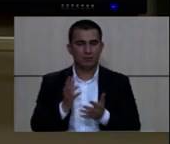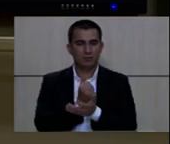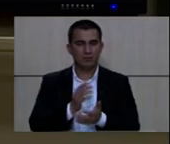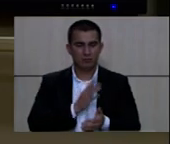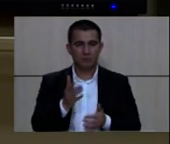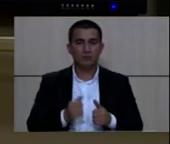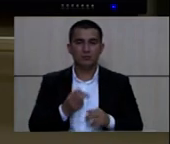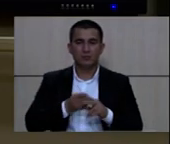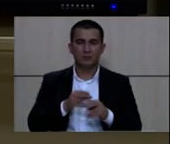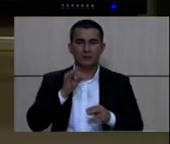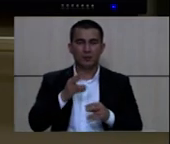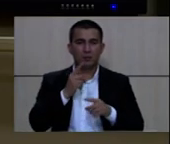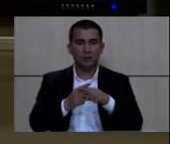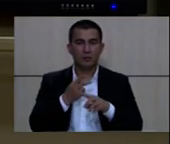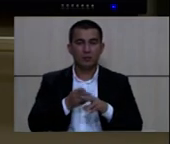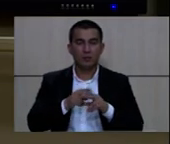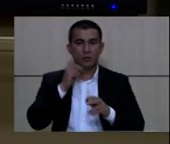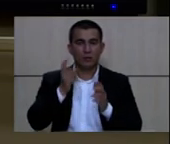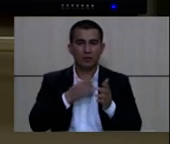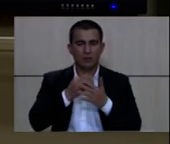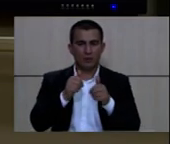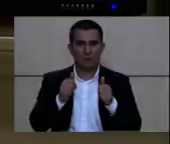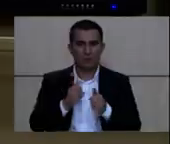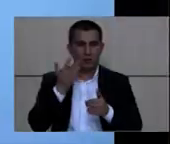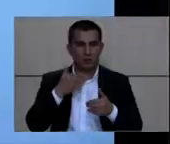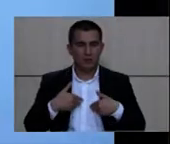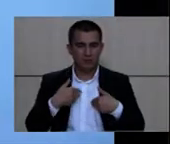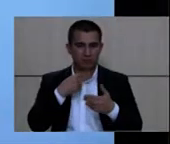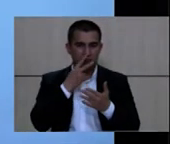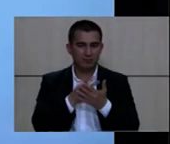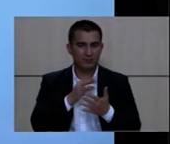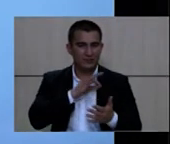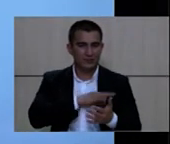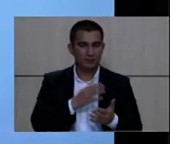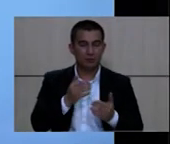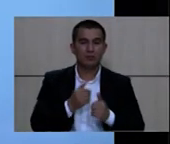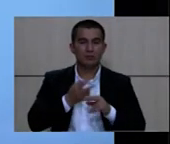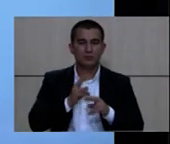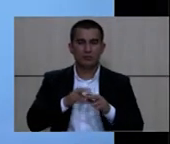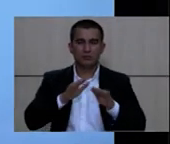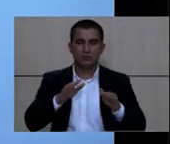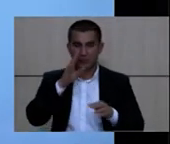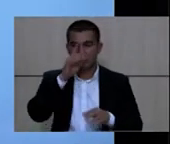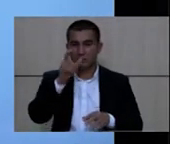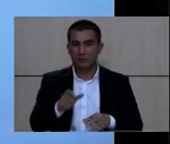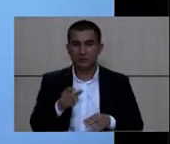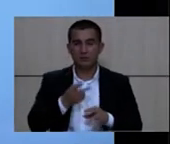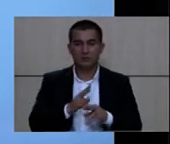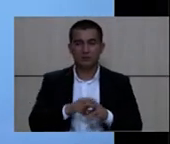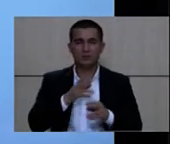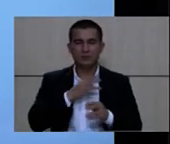Formulasi impulsning saqlanish qonuni formulasidan foydalanib, bolaning massasini MB deb